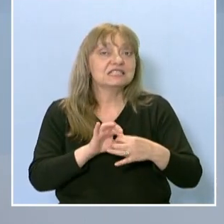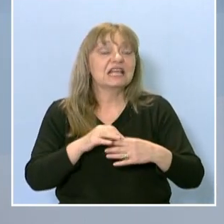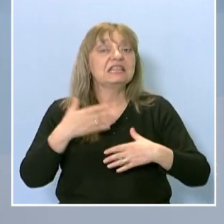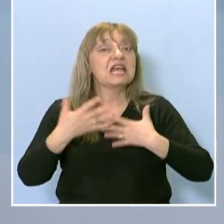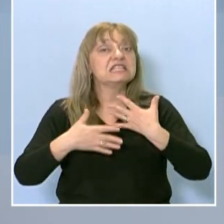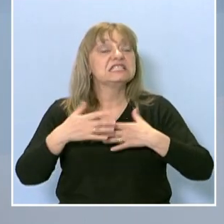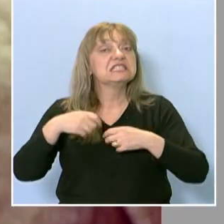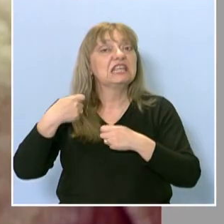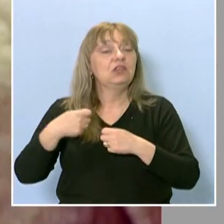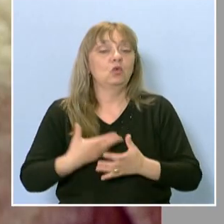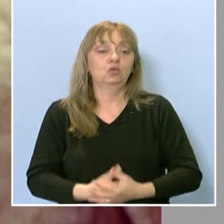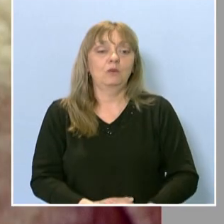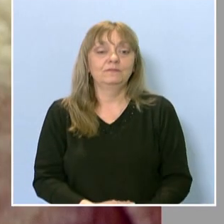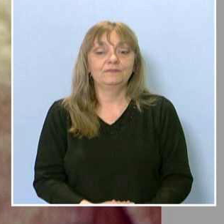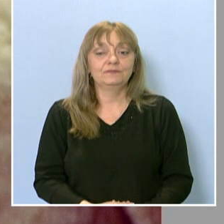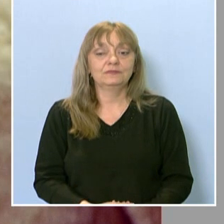сега.